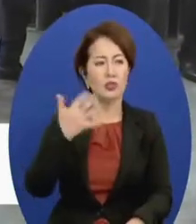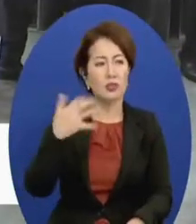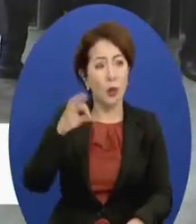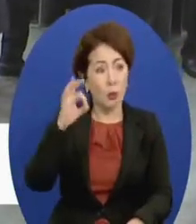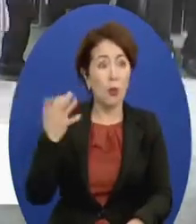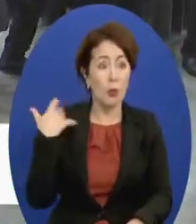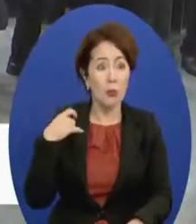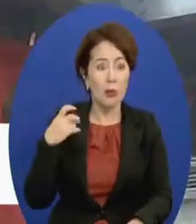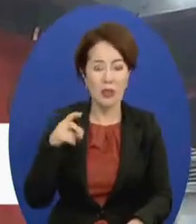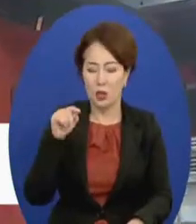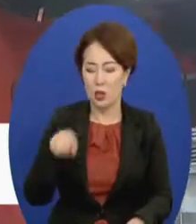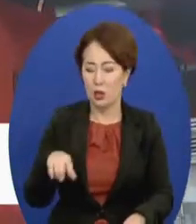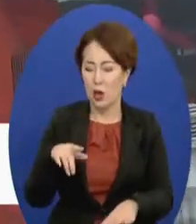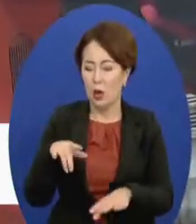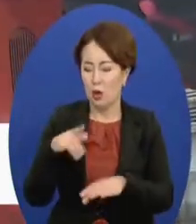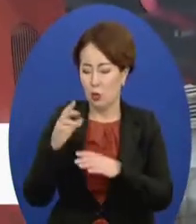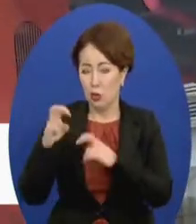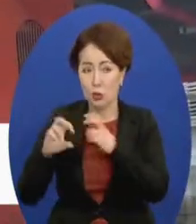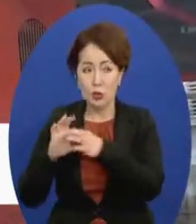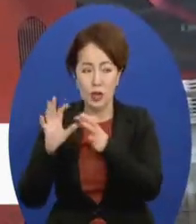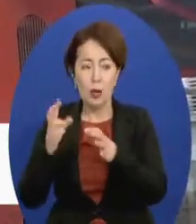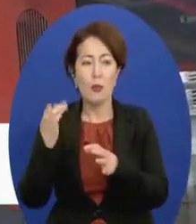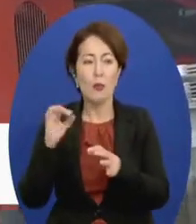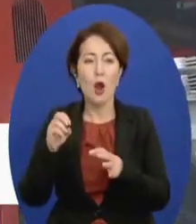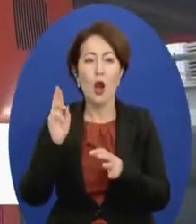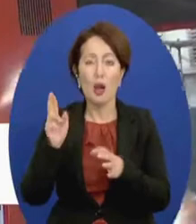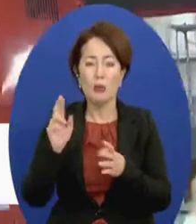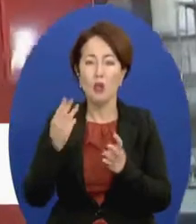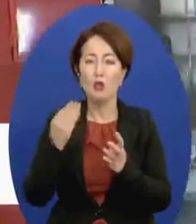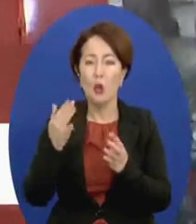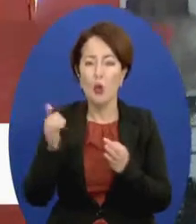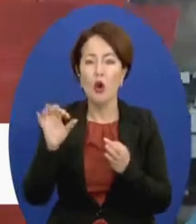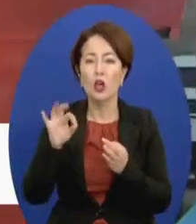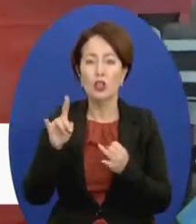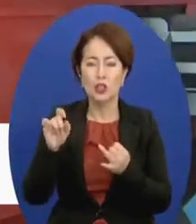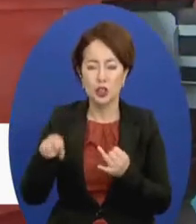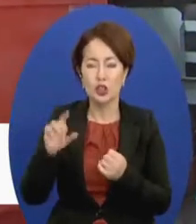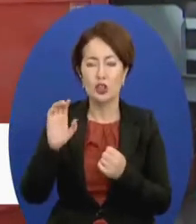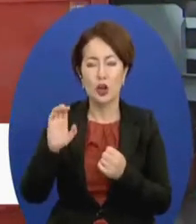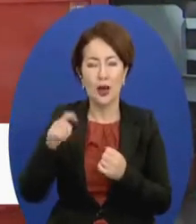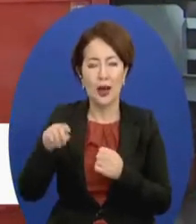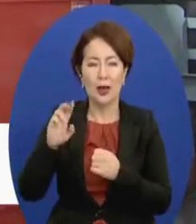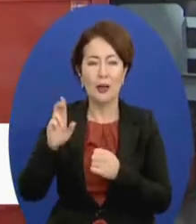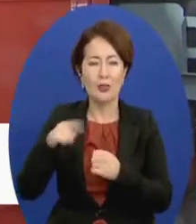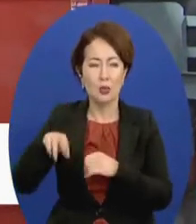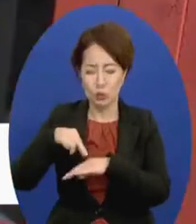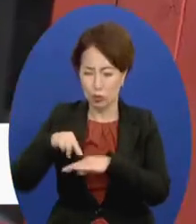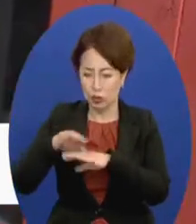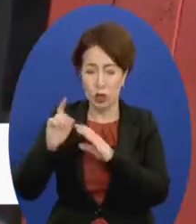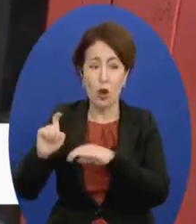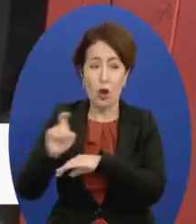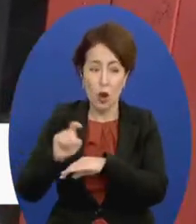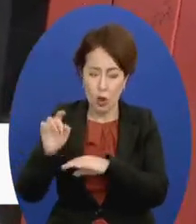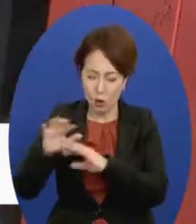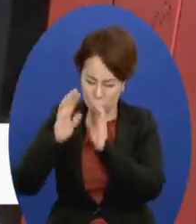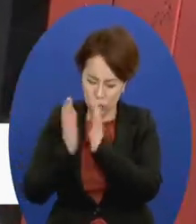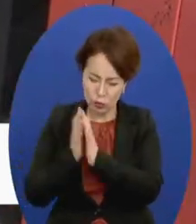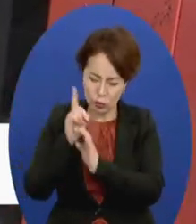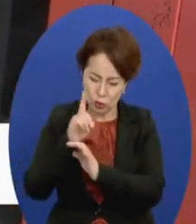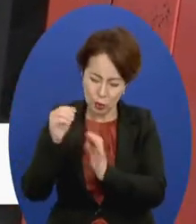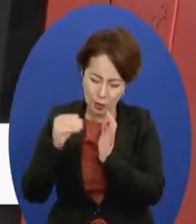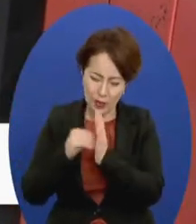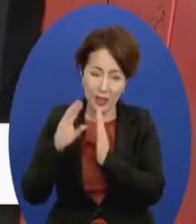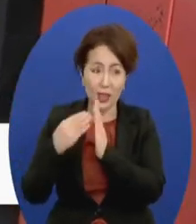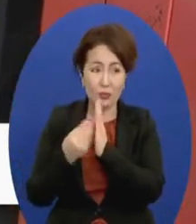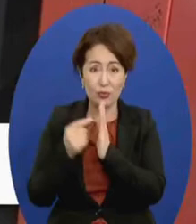Тэгвэл энэ үйлдвэр ашиглалтанд орсноор биокомбинат, шувуу фабрик, үлзий тороолол, за сонгон найрхан Баянзүрх дүүргийн зарим хорооны 100 мянган өрхийг эхний